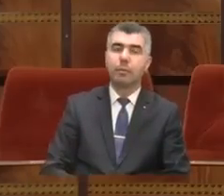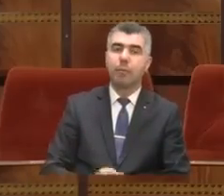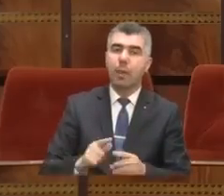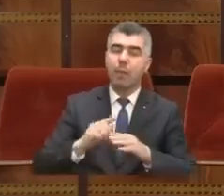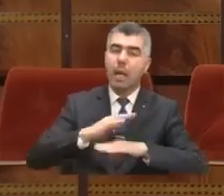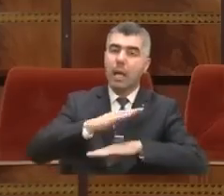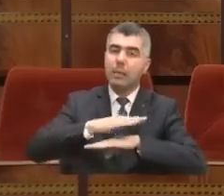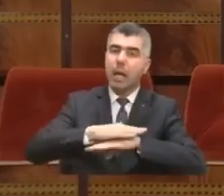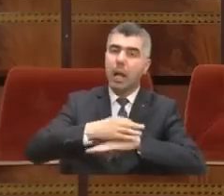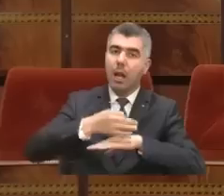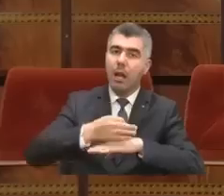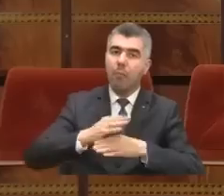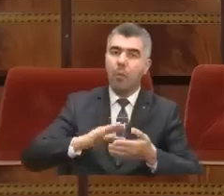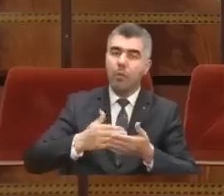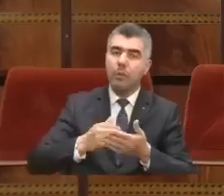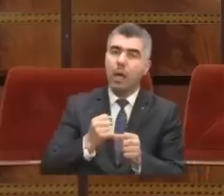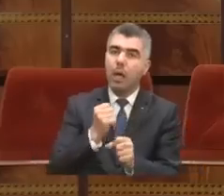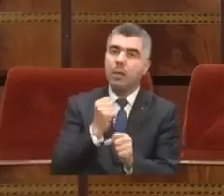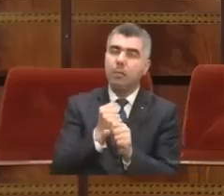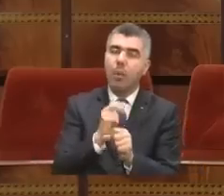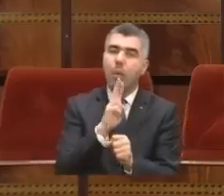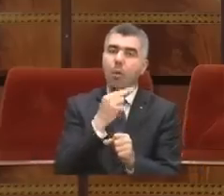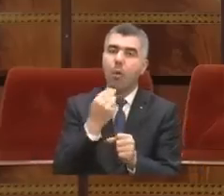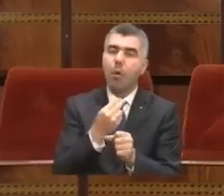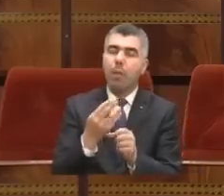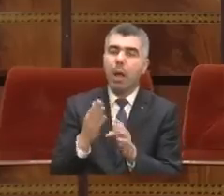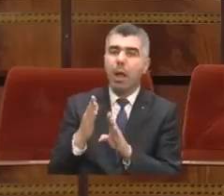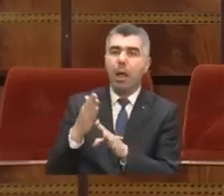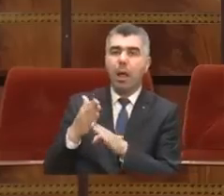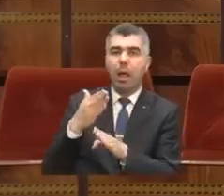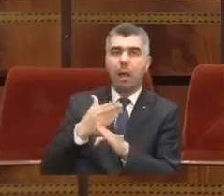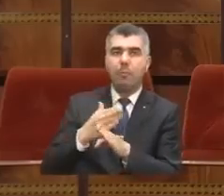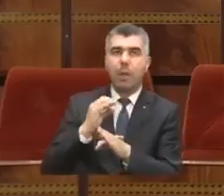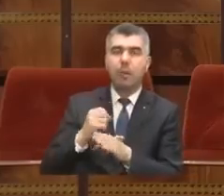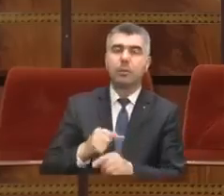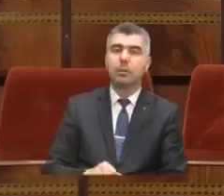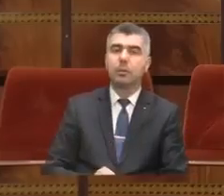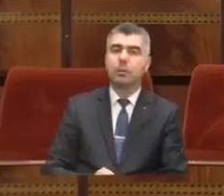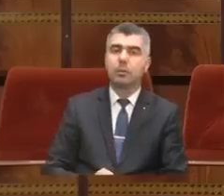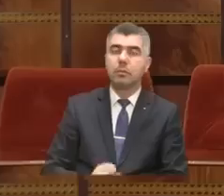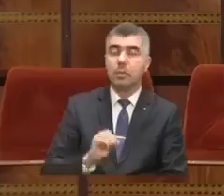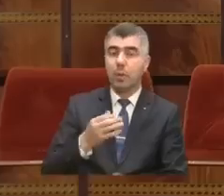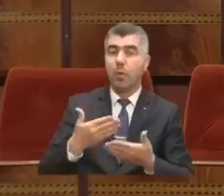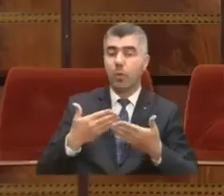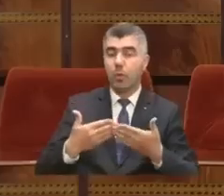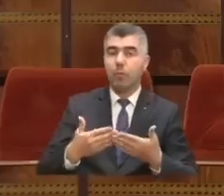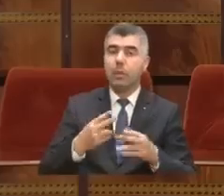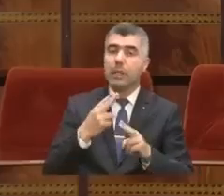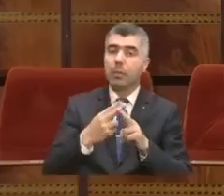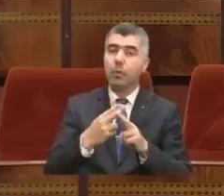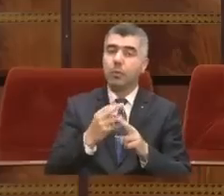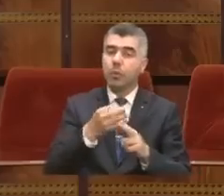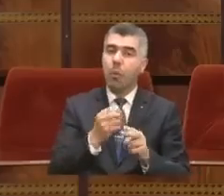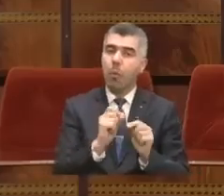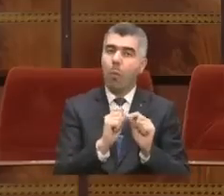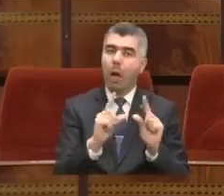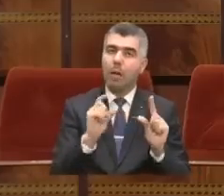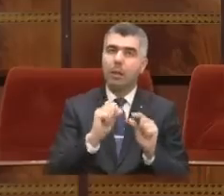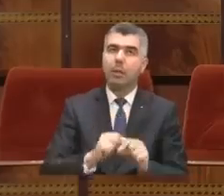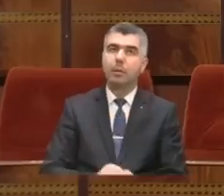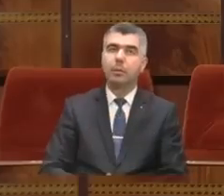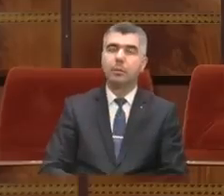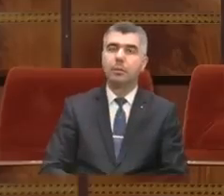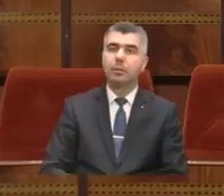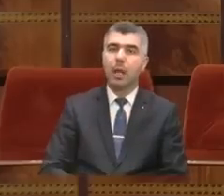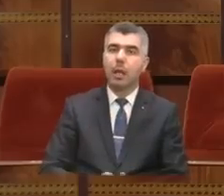واحتراما للعمل اللي قاموا به الحكومات السابقه، ولكن أنا يجب ان نسمي الامور بمسمياتها.